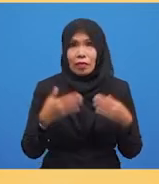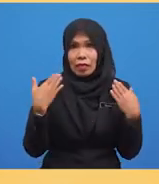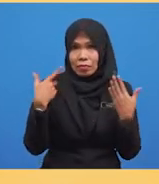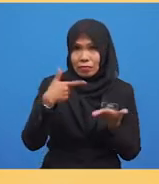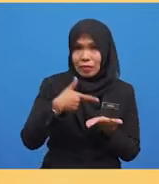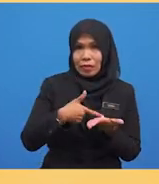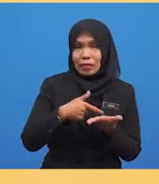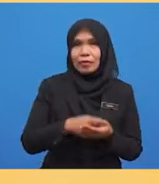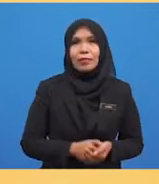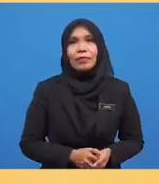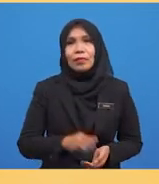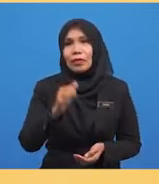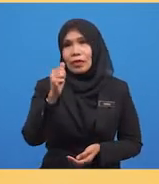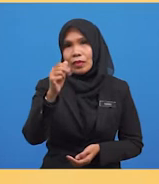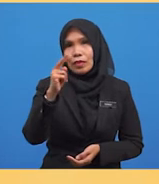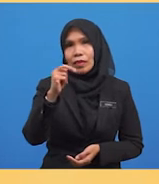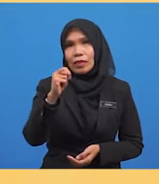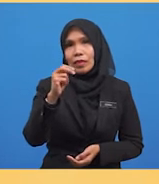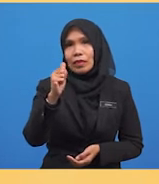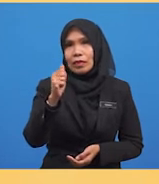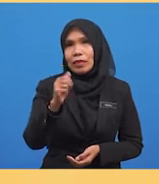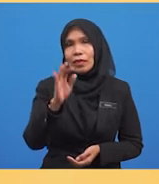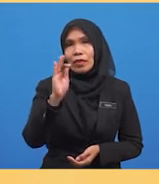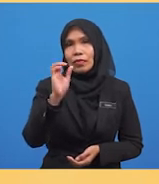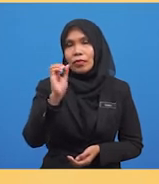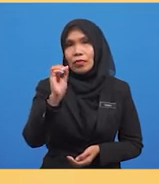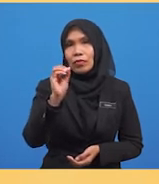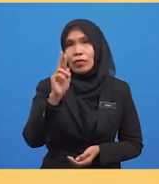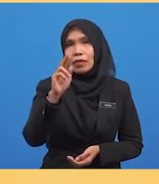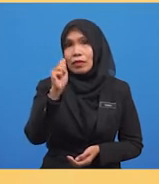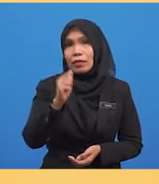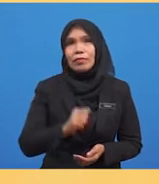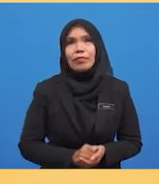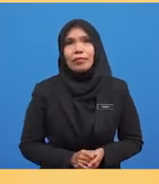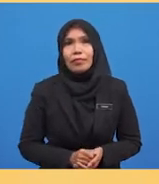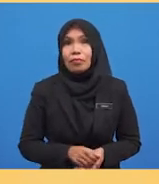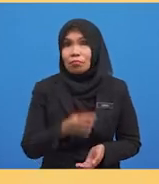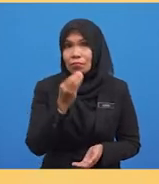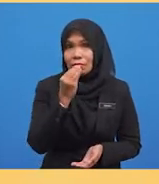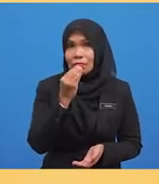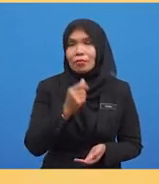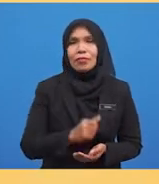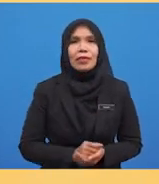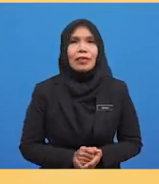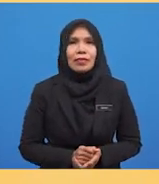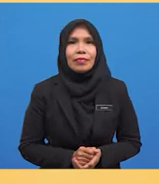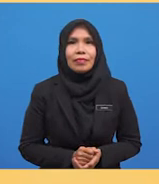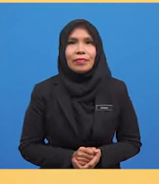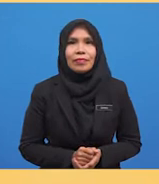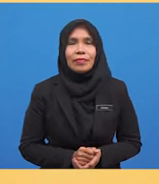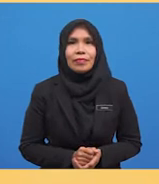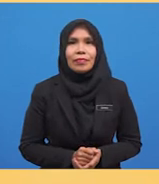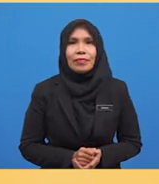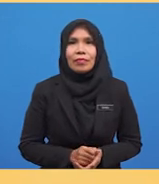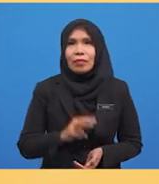anafora. Dan pada baris terakhir, terdapat pengulangan konsonan N yang